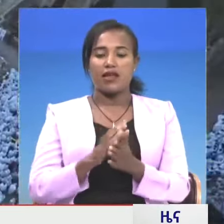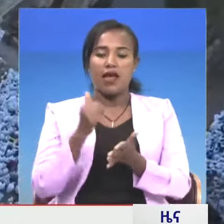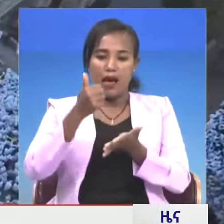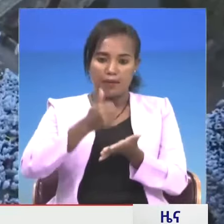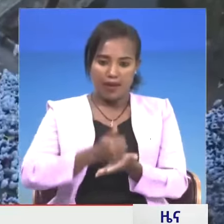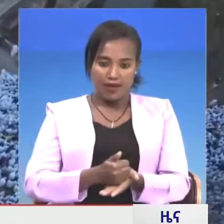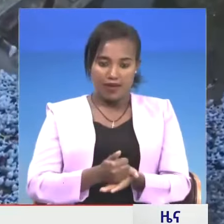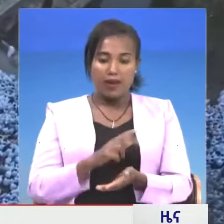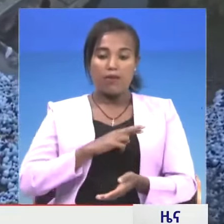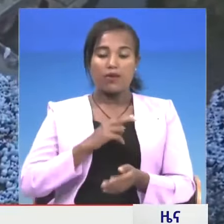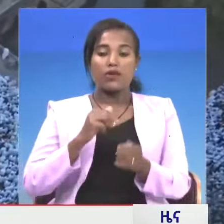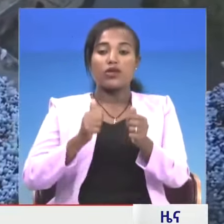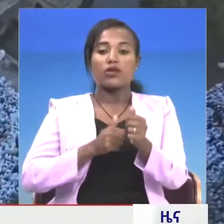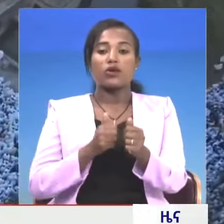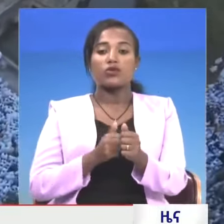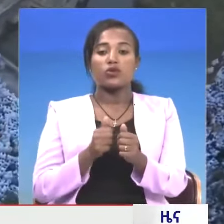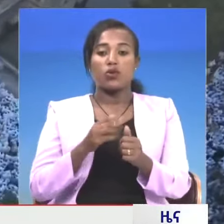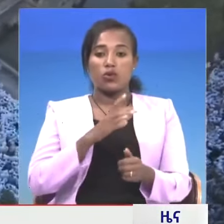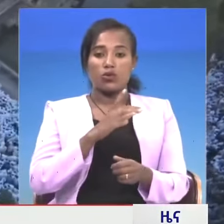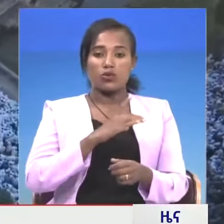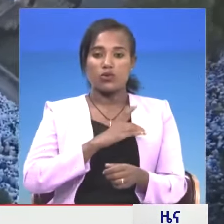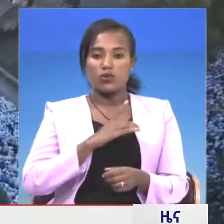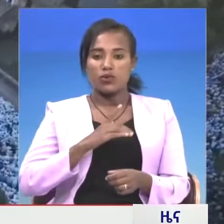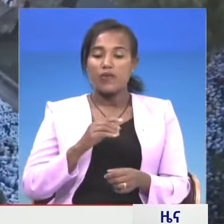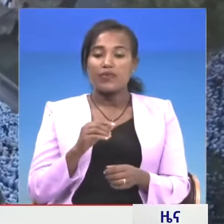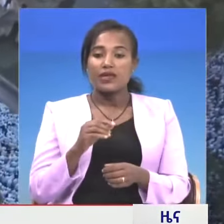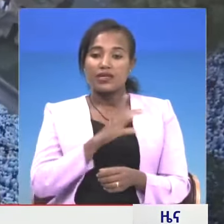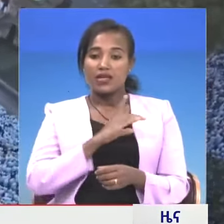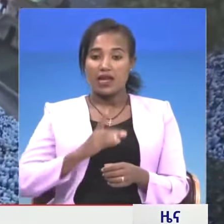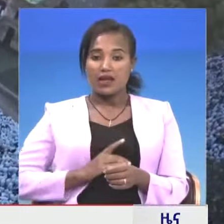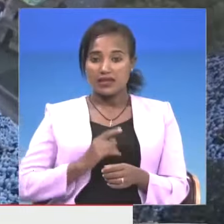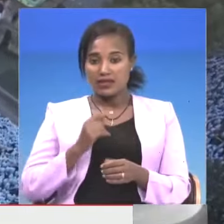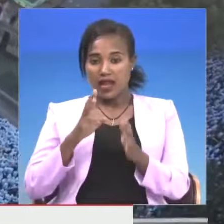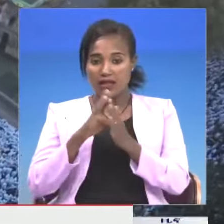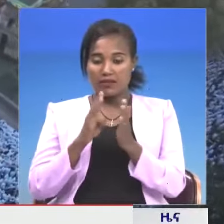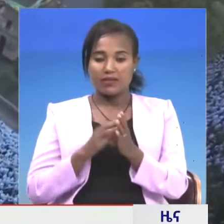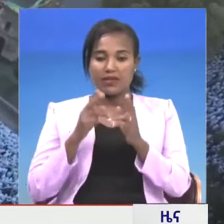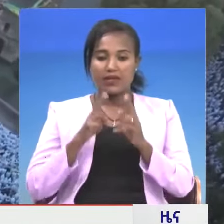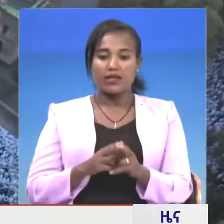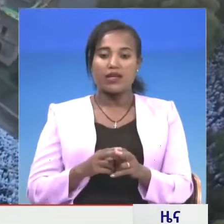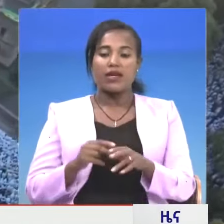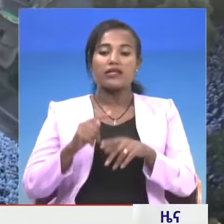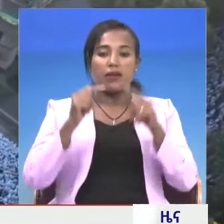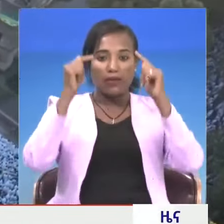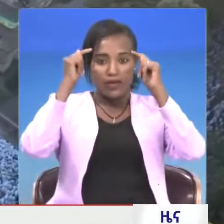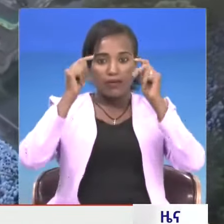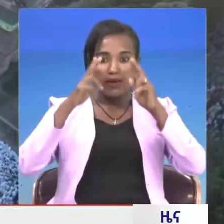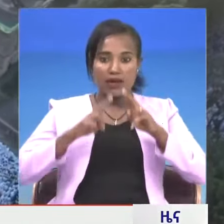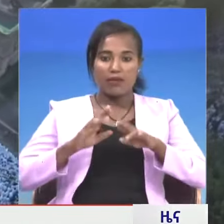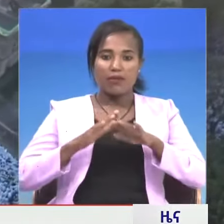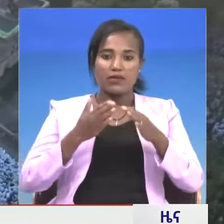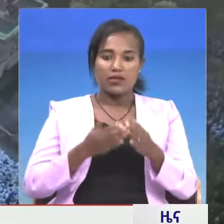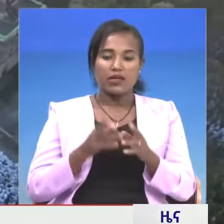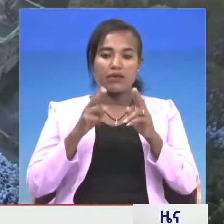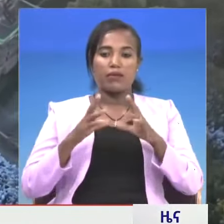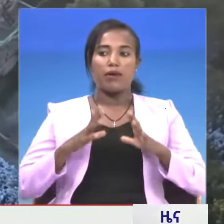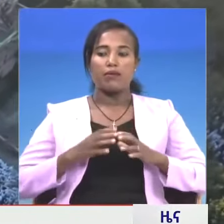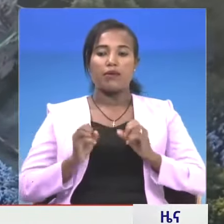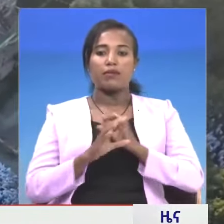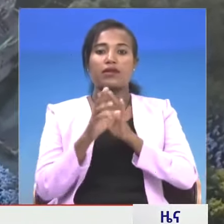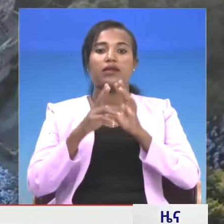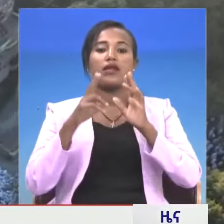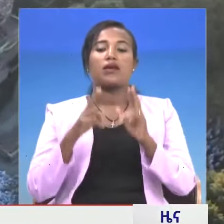አሜን። የሃይማኖት ተከታዮችም ኦርቶዶክሳዊ ስርዓትን በመከተል በየአድባራቱ የሚገኙ ታቦታትን በክብር በማጀብ ክብረ በዓሉን በድምቀት